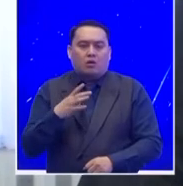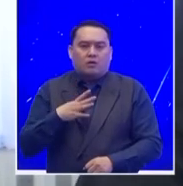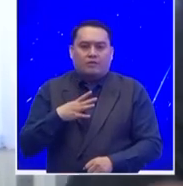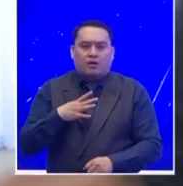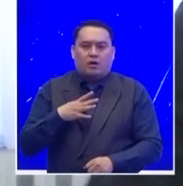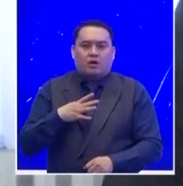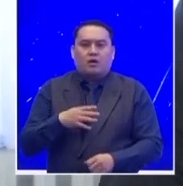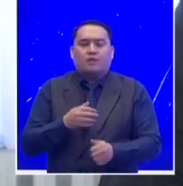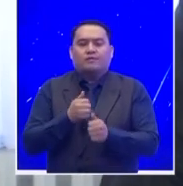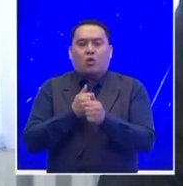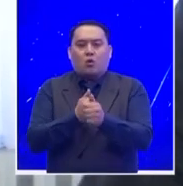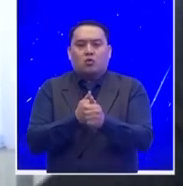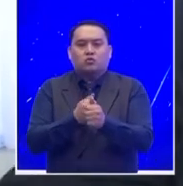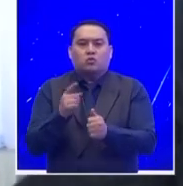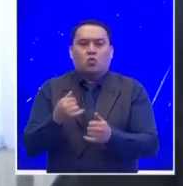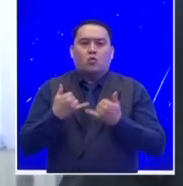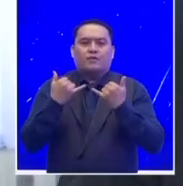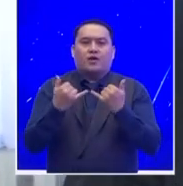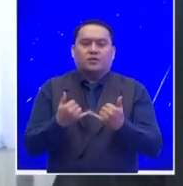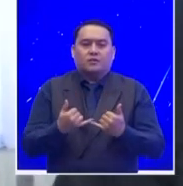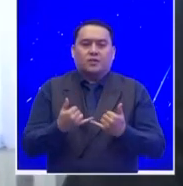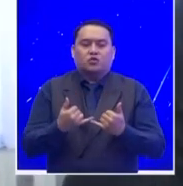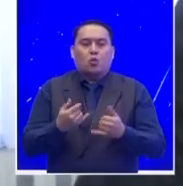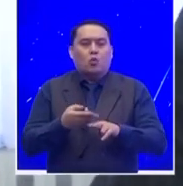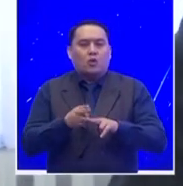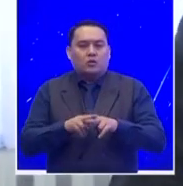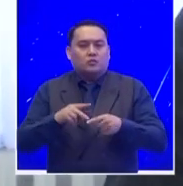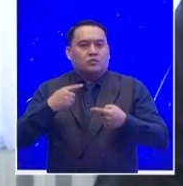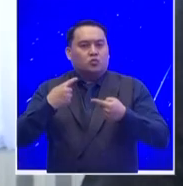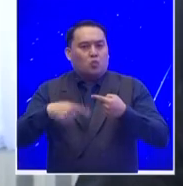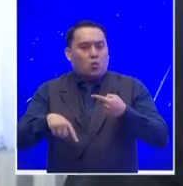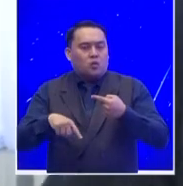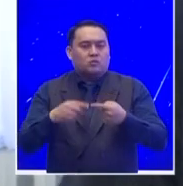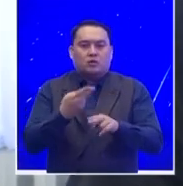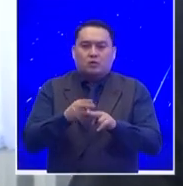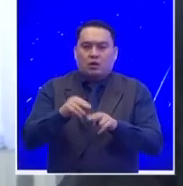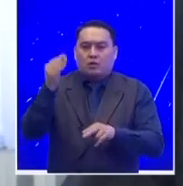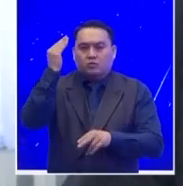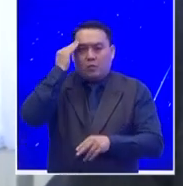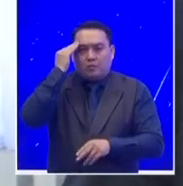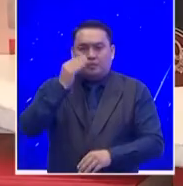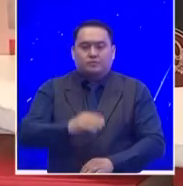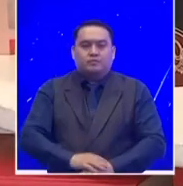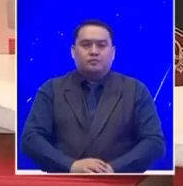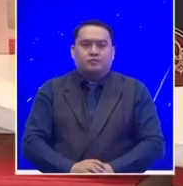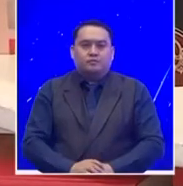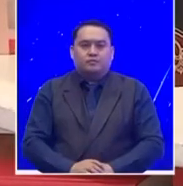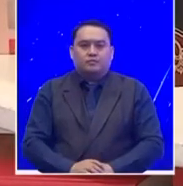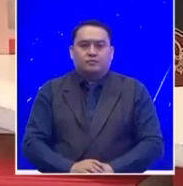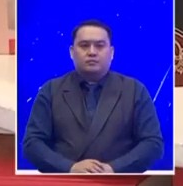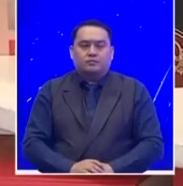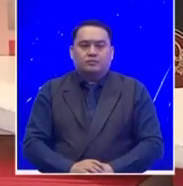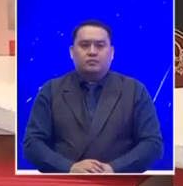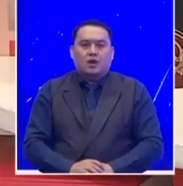в голове каравана, возомнил себя уважаемым и почтенным, хотя по своей сущности он все так же является ослом. Добавим, всего